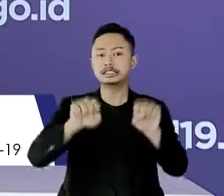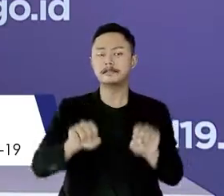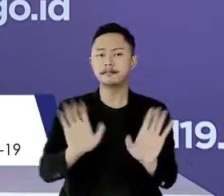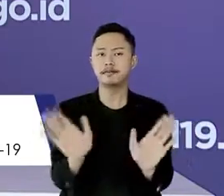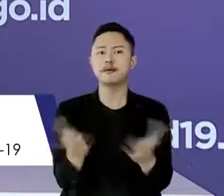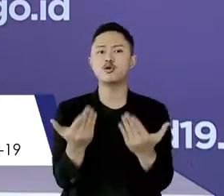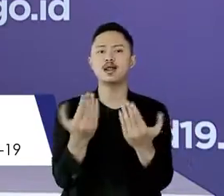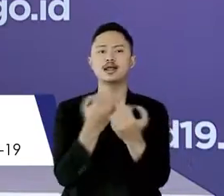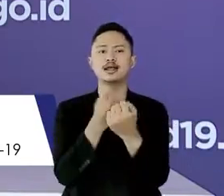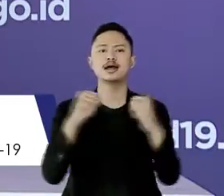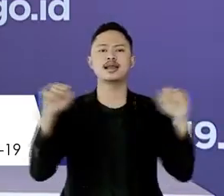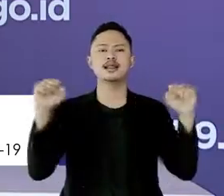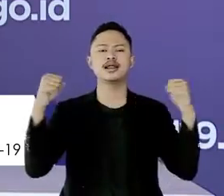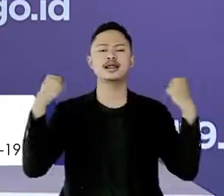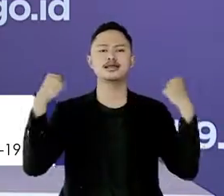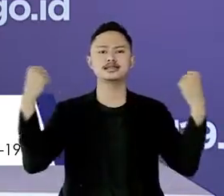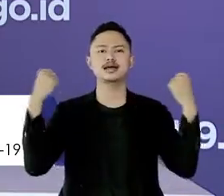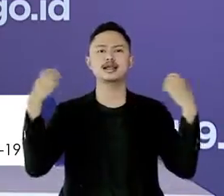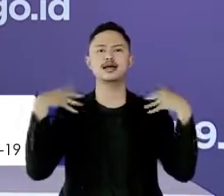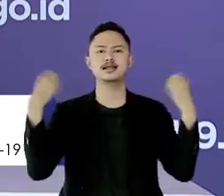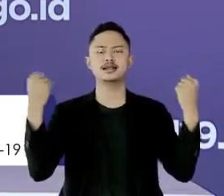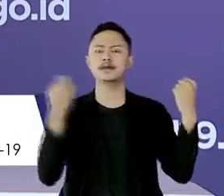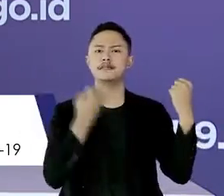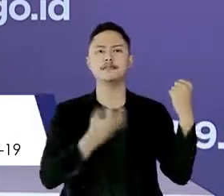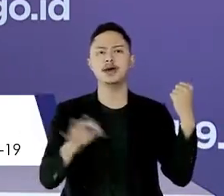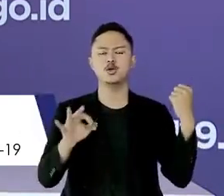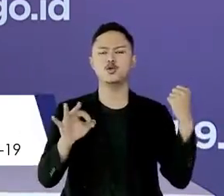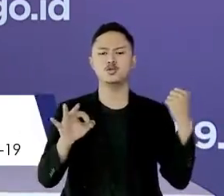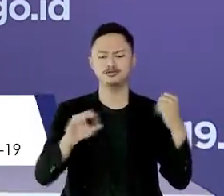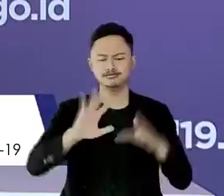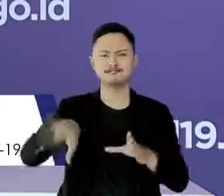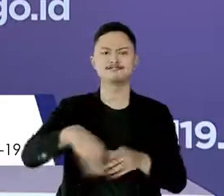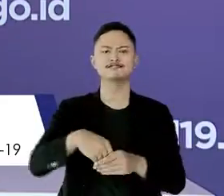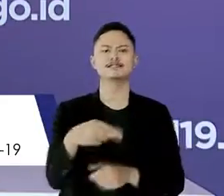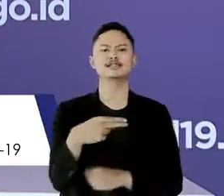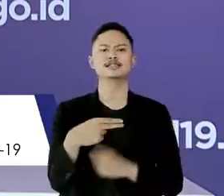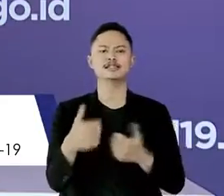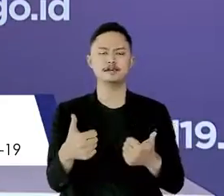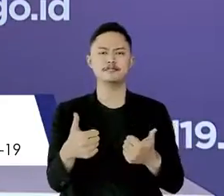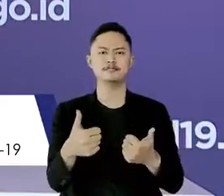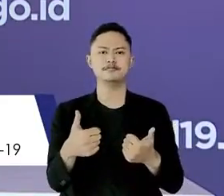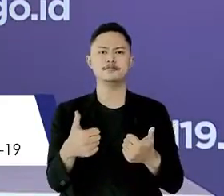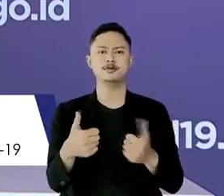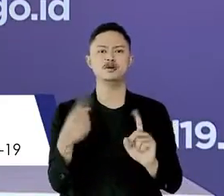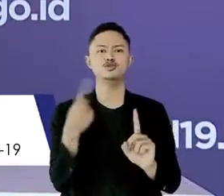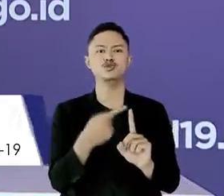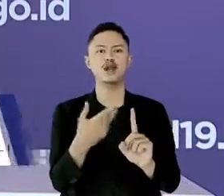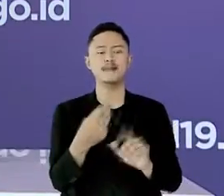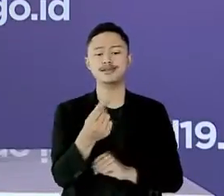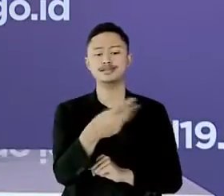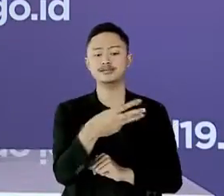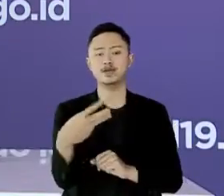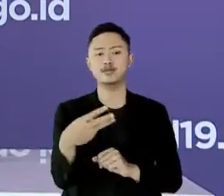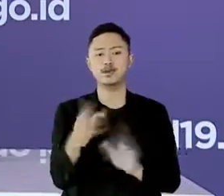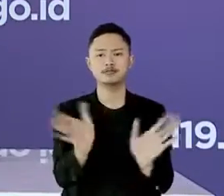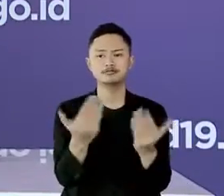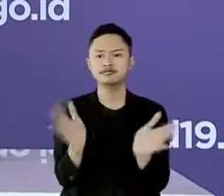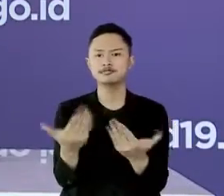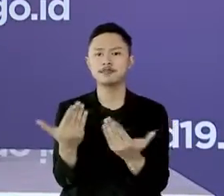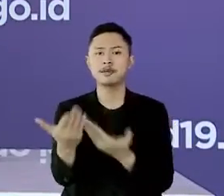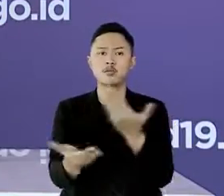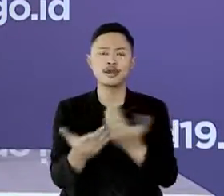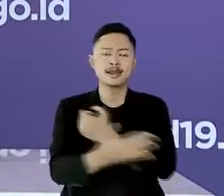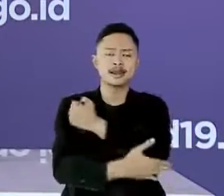sistem ketahanan kesehatan yang baru dan penyusunan sistem keuangan untuk mendukung negara-negara berkembang yang